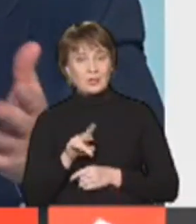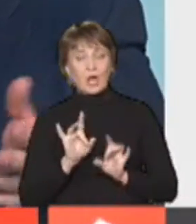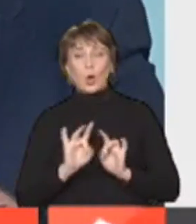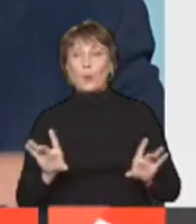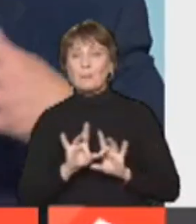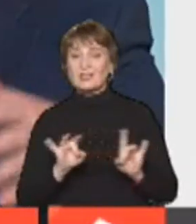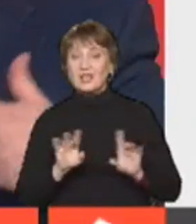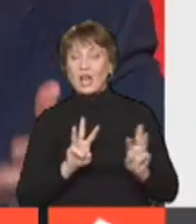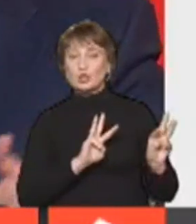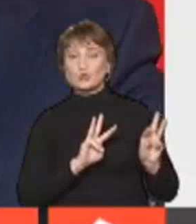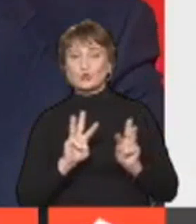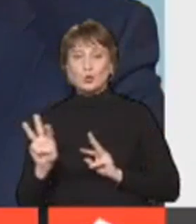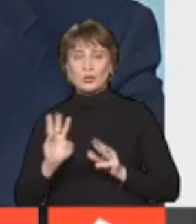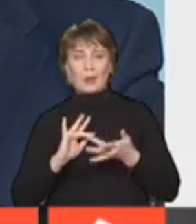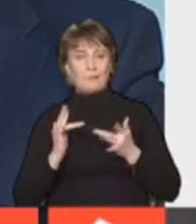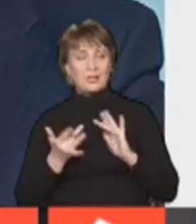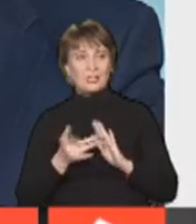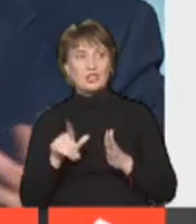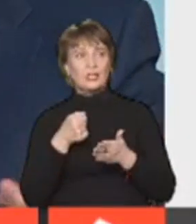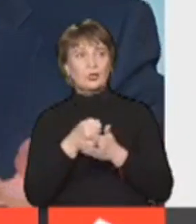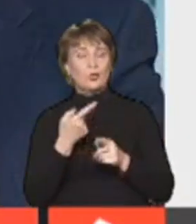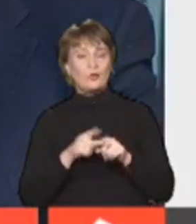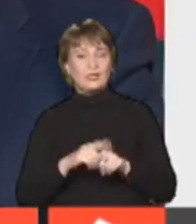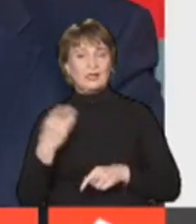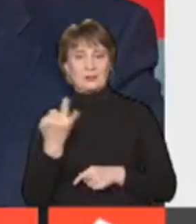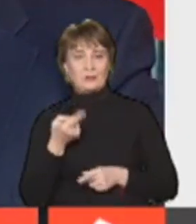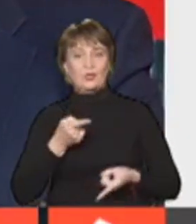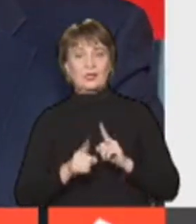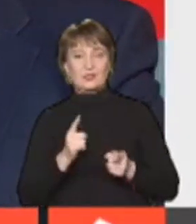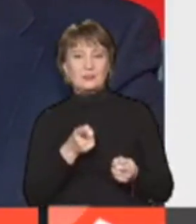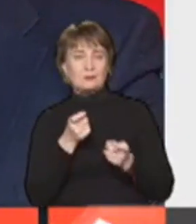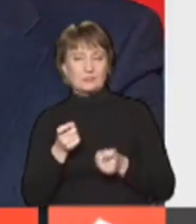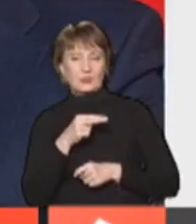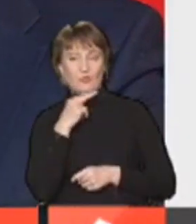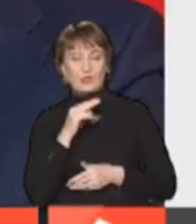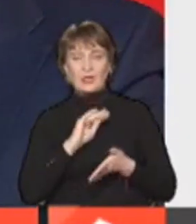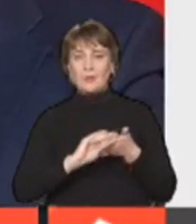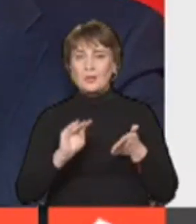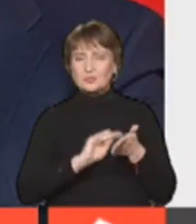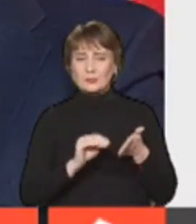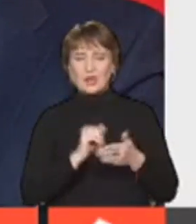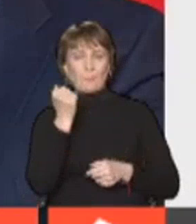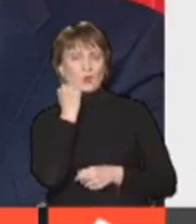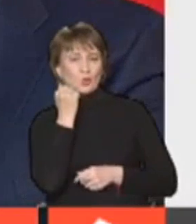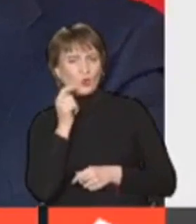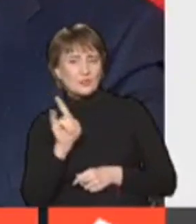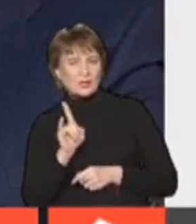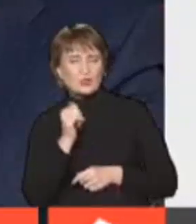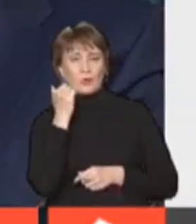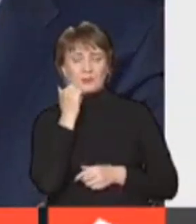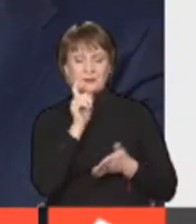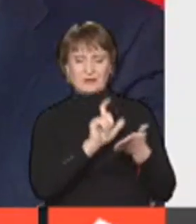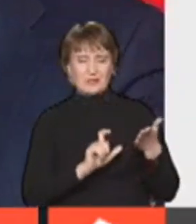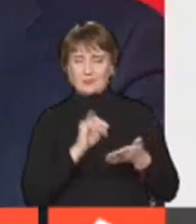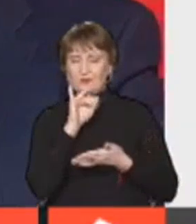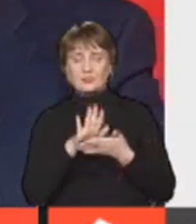коментарях в соцмережах от до цієї всієї історії, а вона дійсно привернула увагу, пишуть, що з московська і промосковська, це цитата,